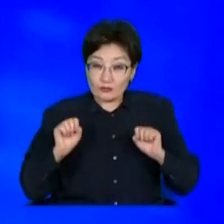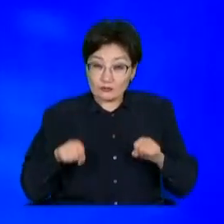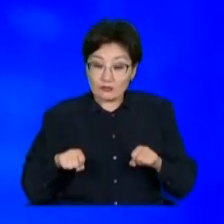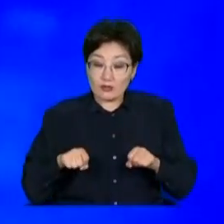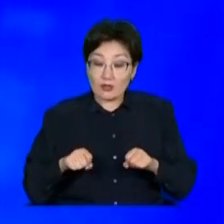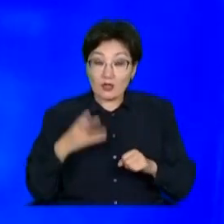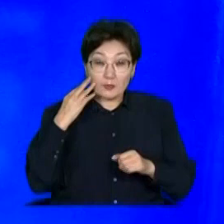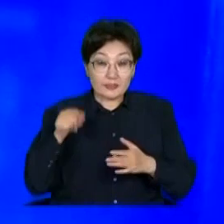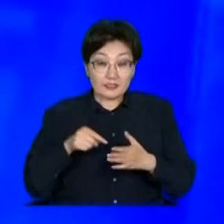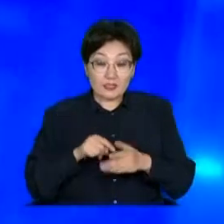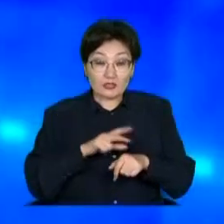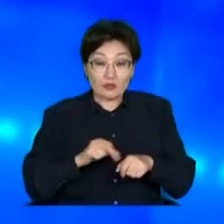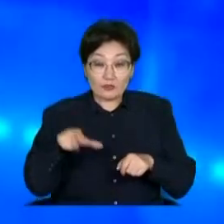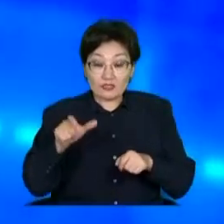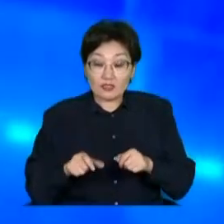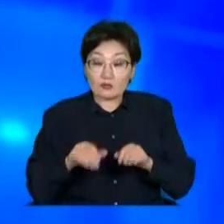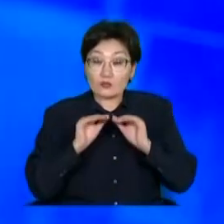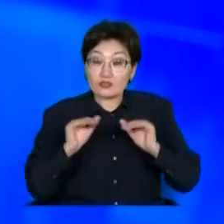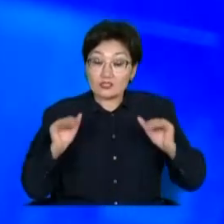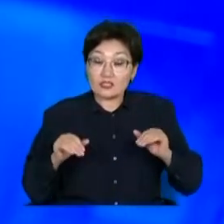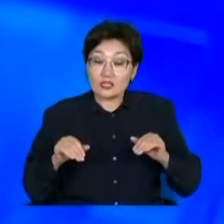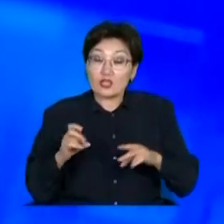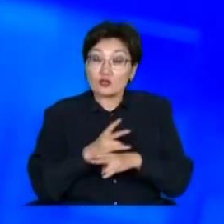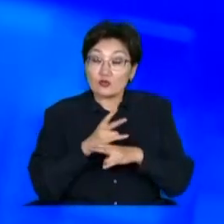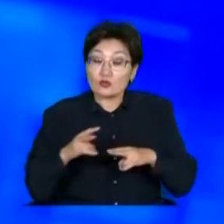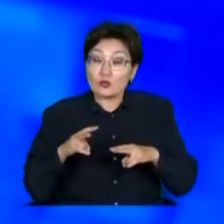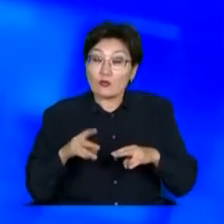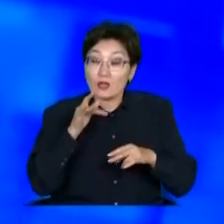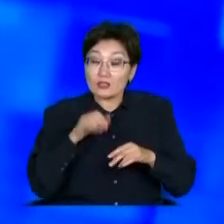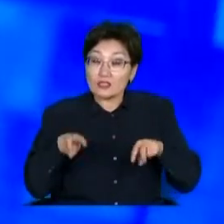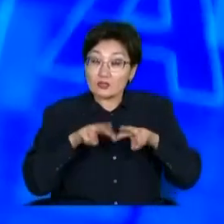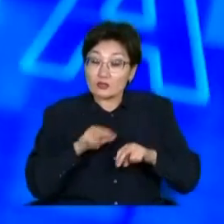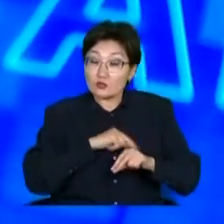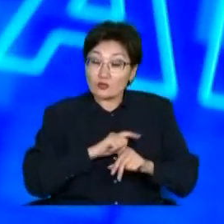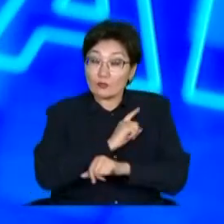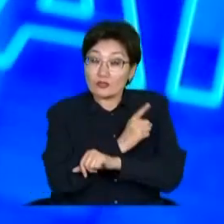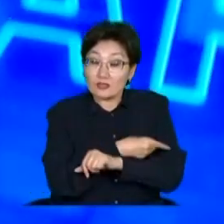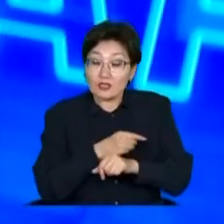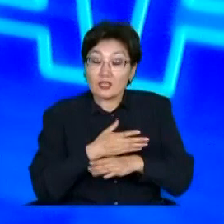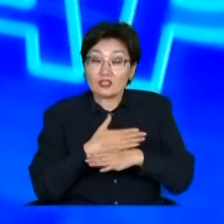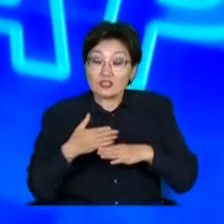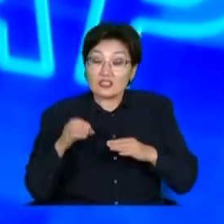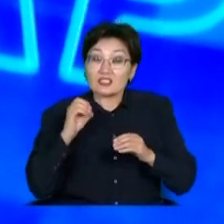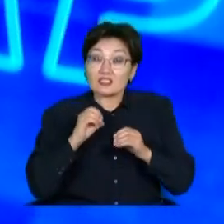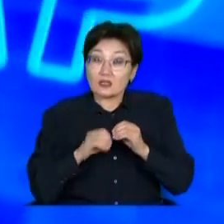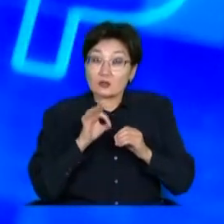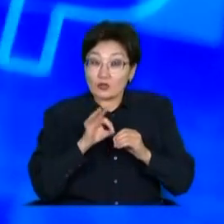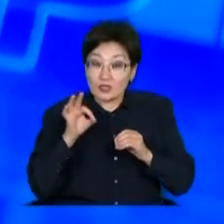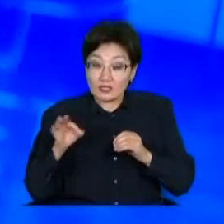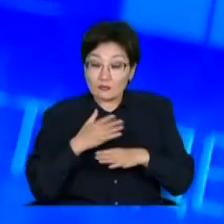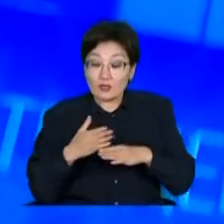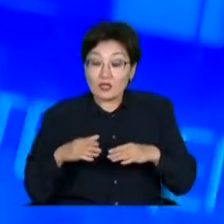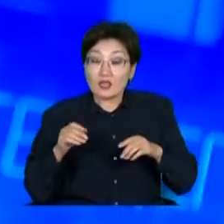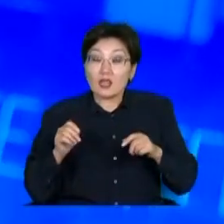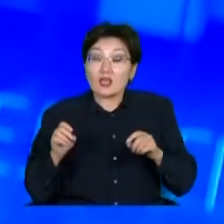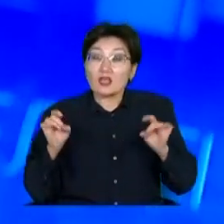мүмкін. Алматыда тәртіп сақшылары жеткіншектерге рейд жұмыстарын күшейтті. Себебі кешкі сағат 10-нан кейін компьютер клубтар мен кафе